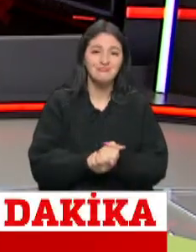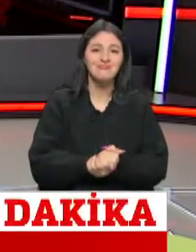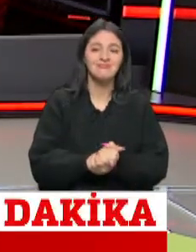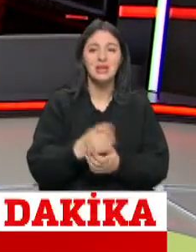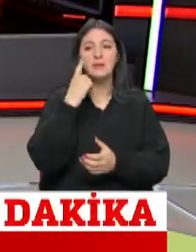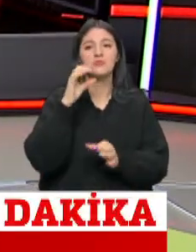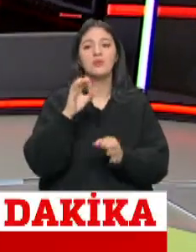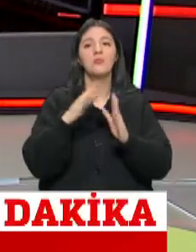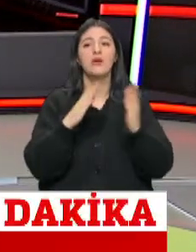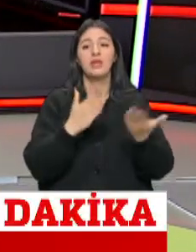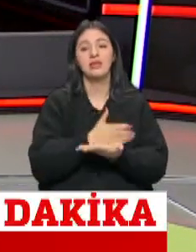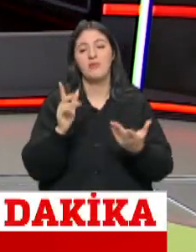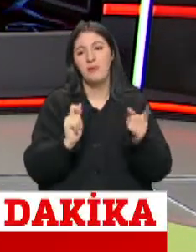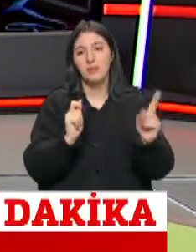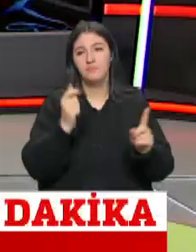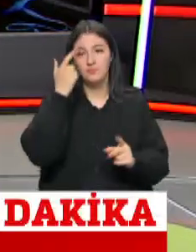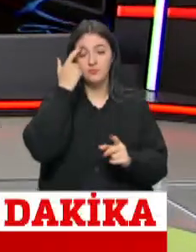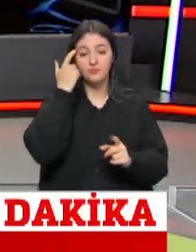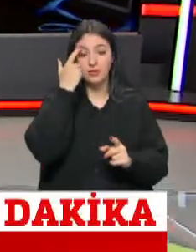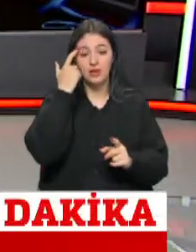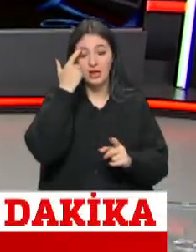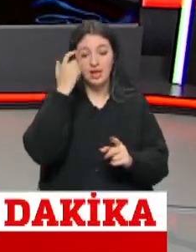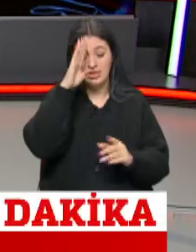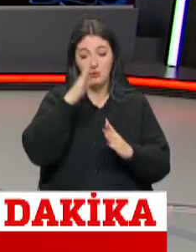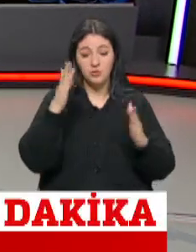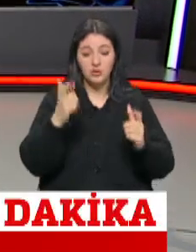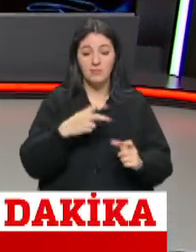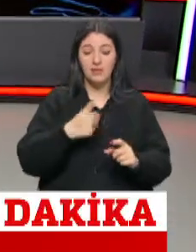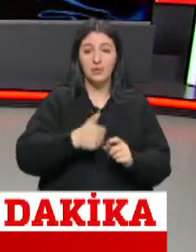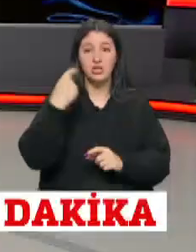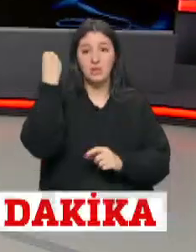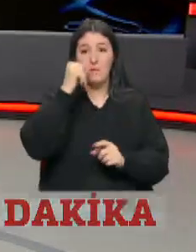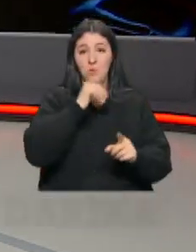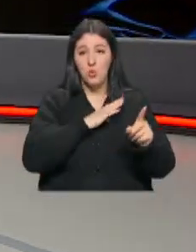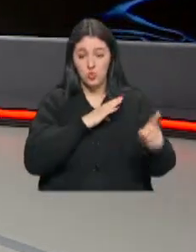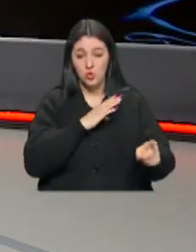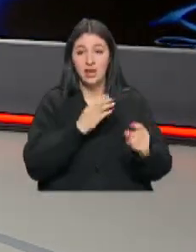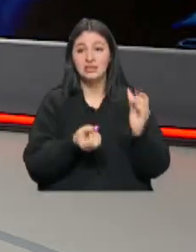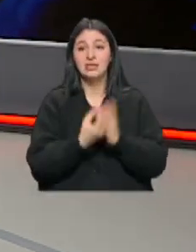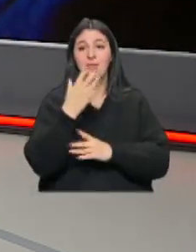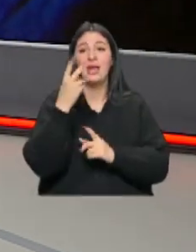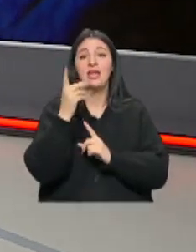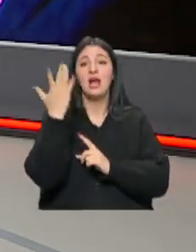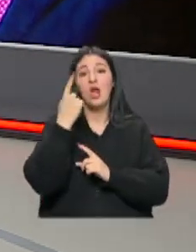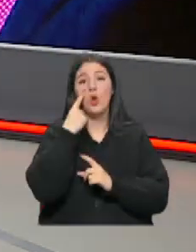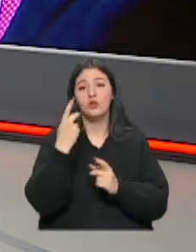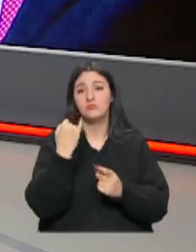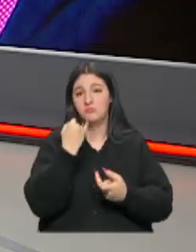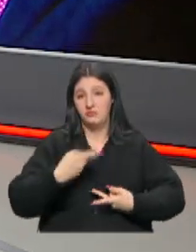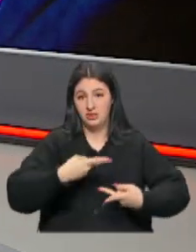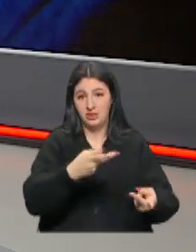Bakalım şimdi muhalefetten devam edelim. İstanbul Büyükşehir Belediye Başkanı Ekrem İmamoğlu sabah İlker Karagöz'ün